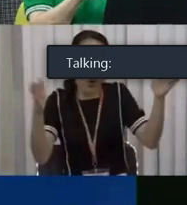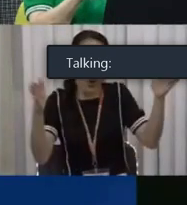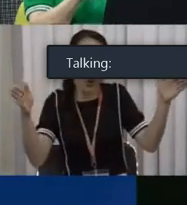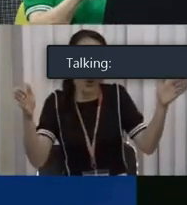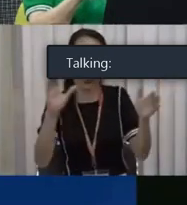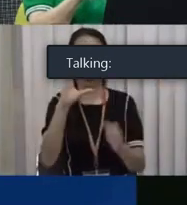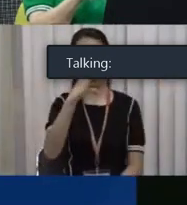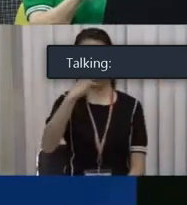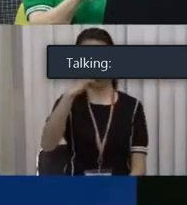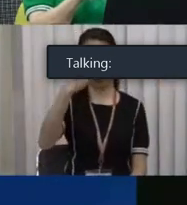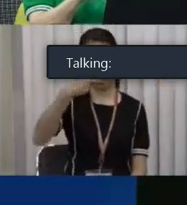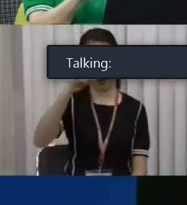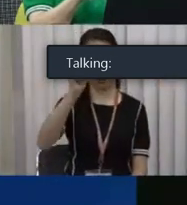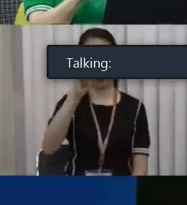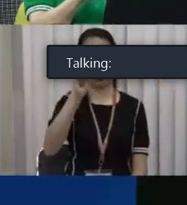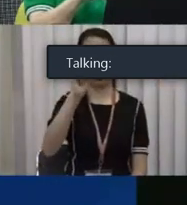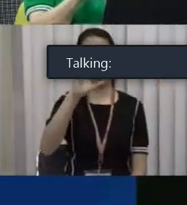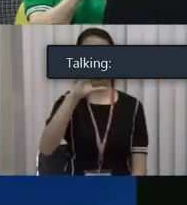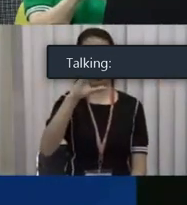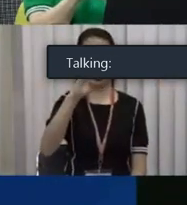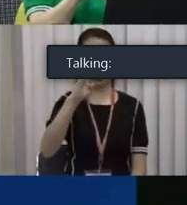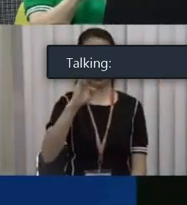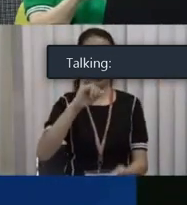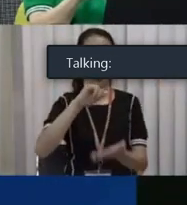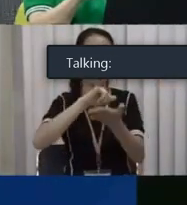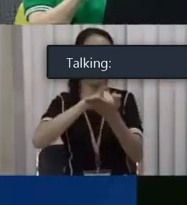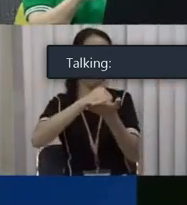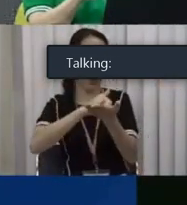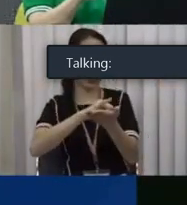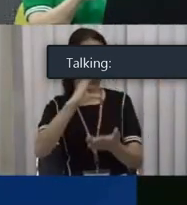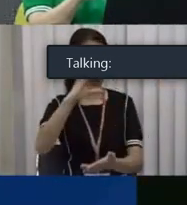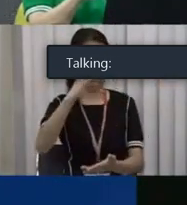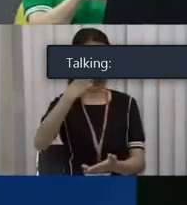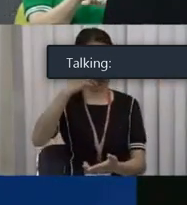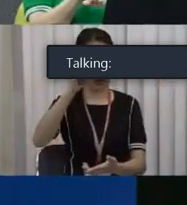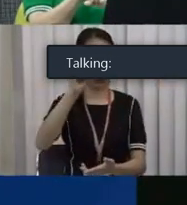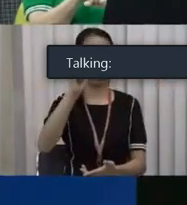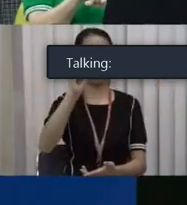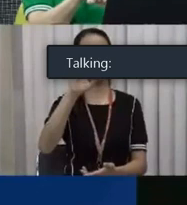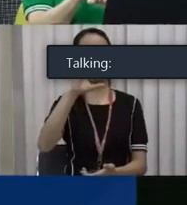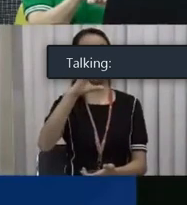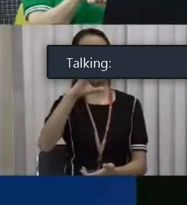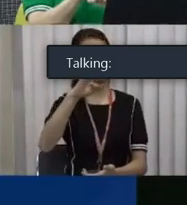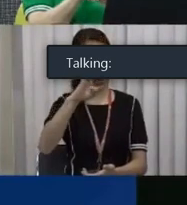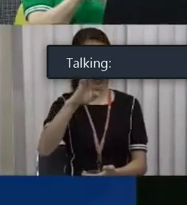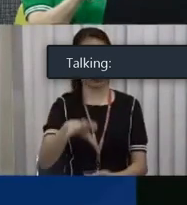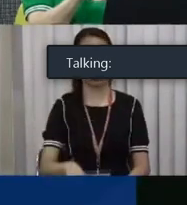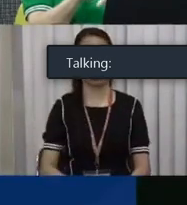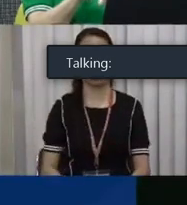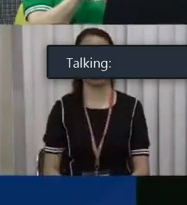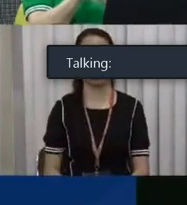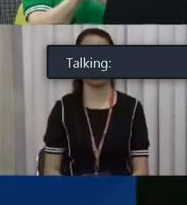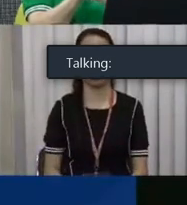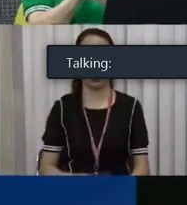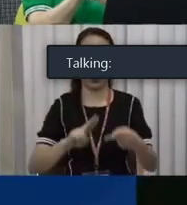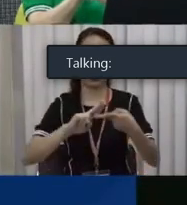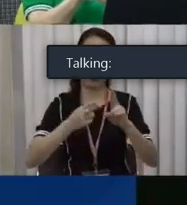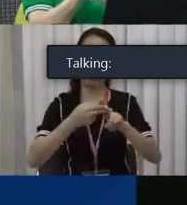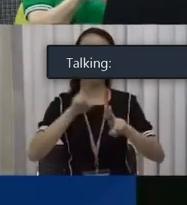siya dako nga chance. So, there is a fat chance. No, mauna din